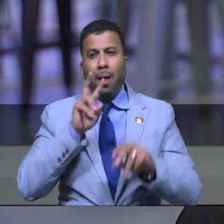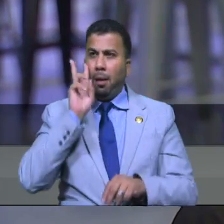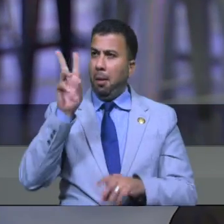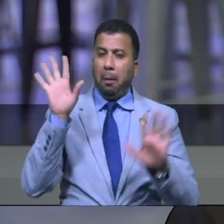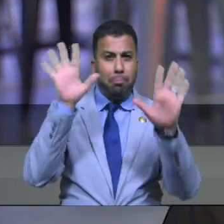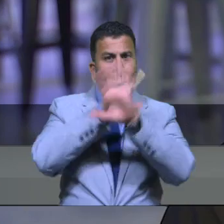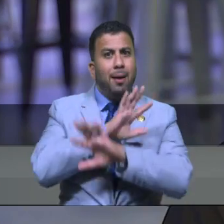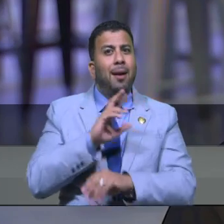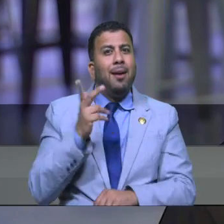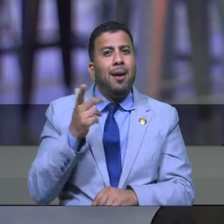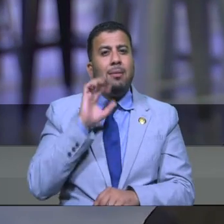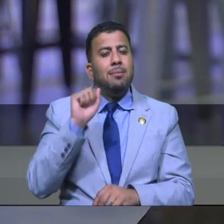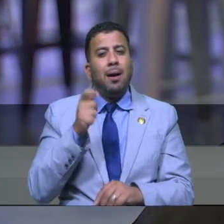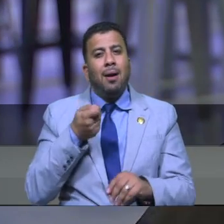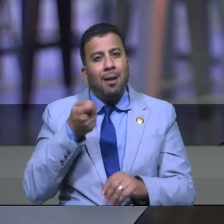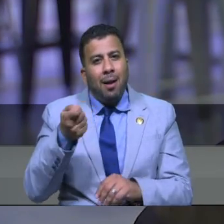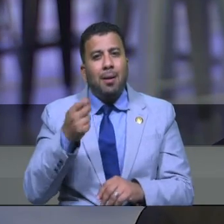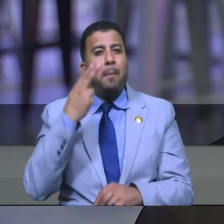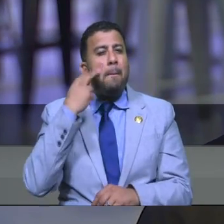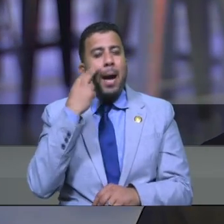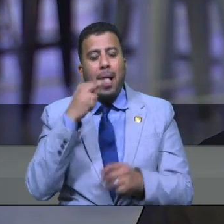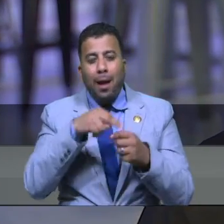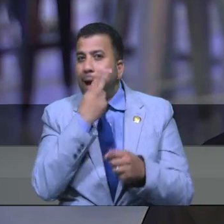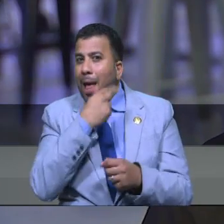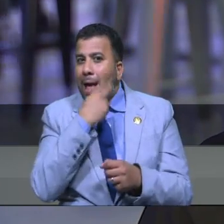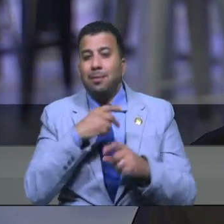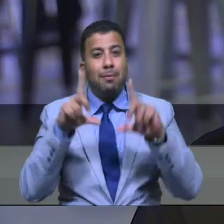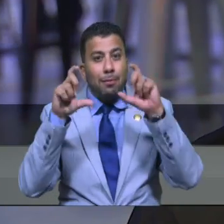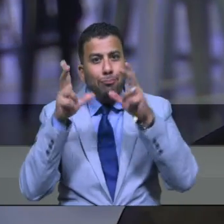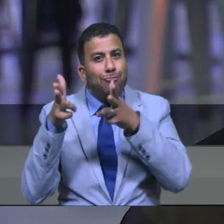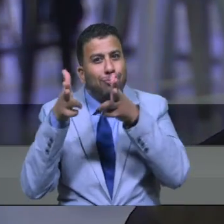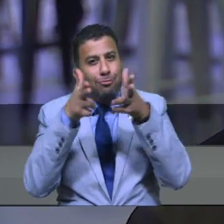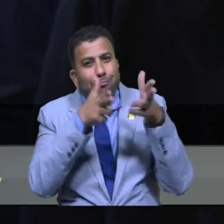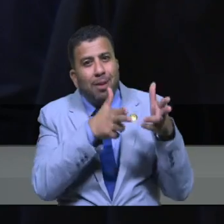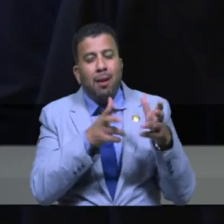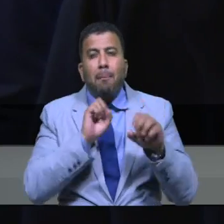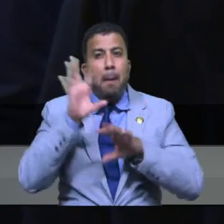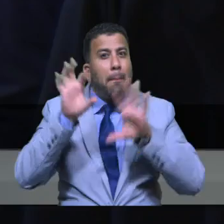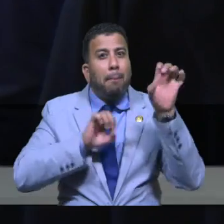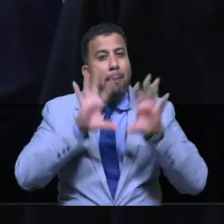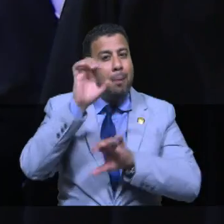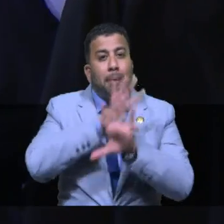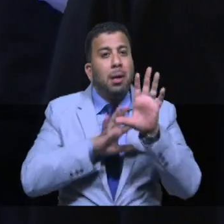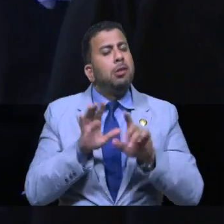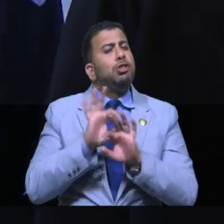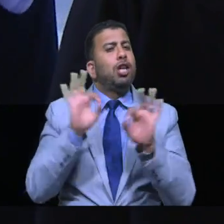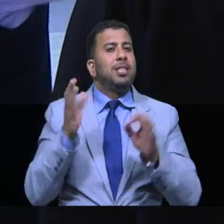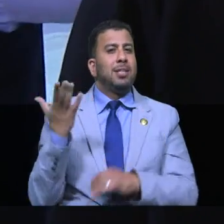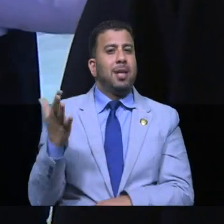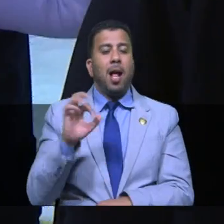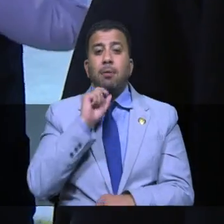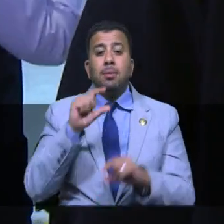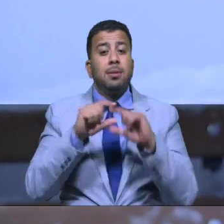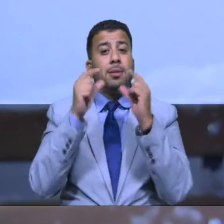قسم الجرائم، قسم المكياج، قسم التصوير، قسم المؤثرات. الفعالية تأخذ الزائر